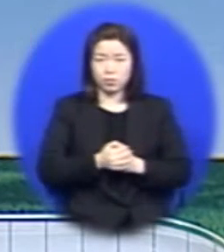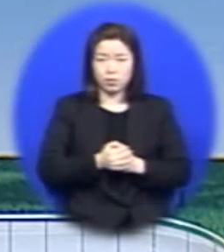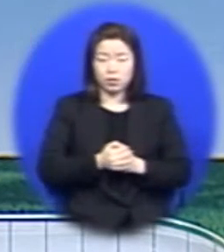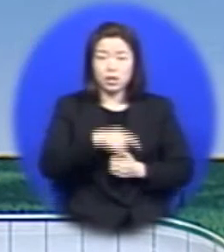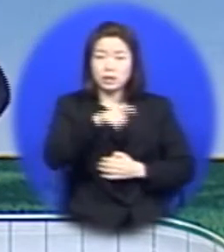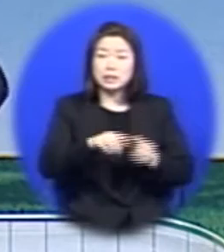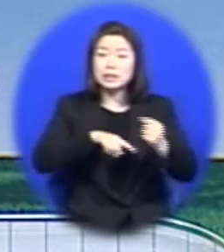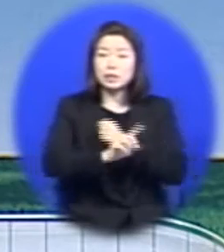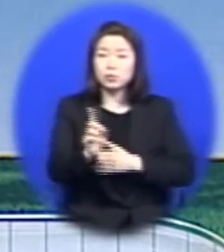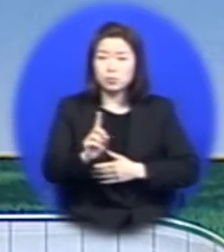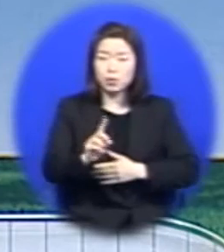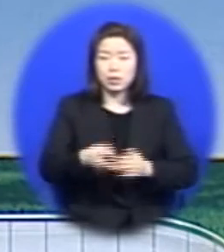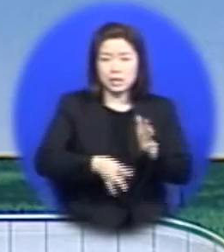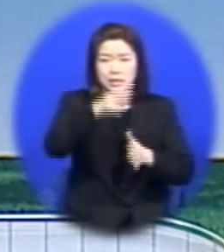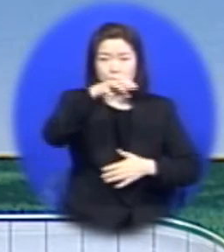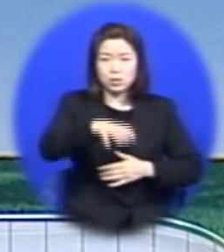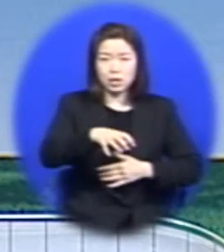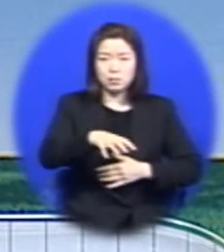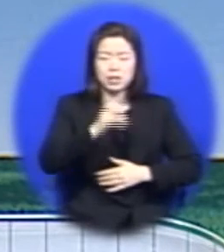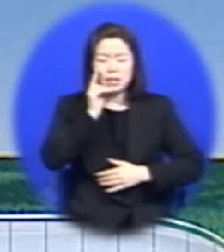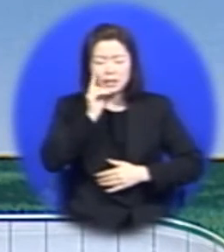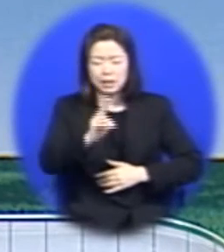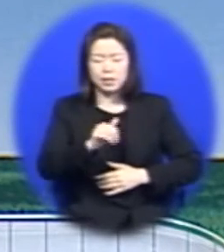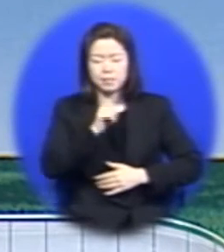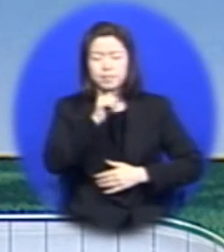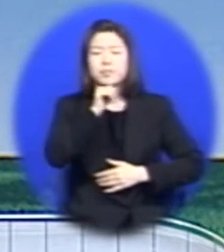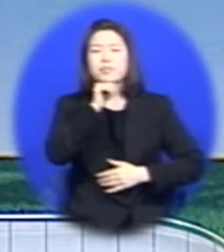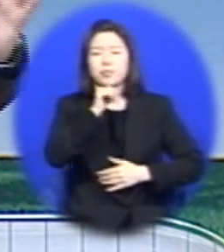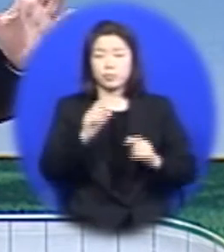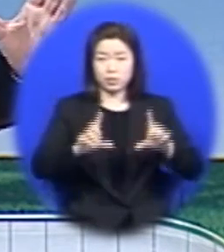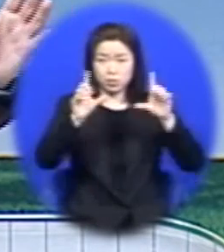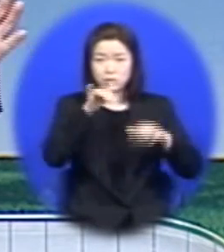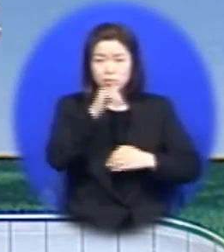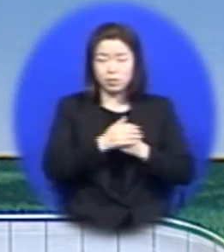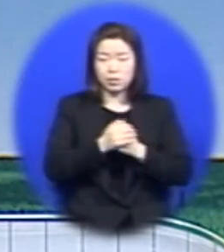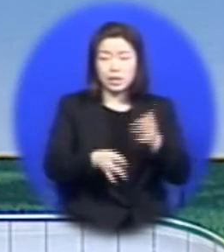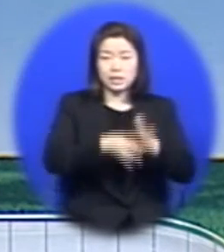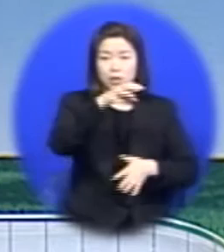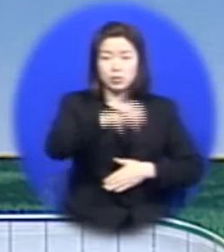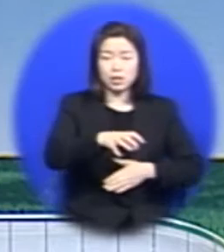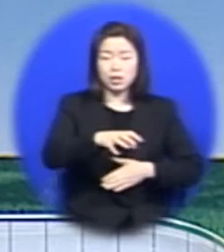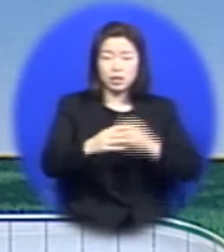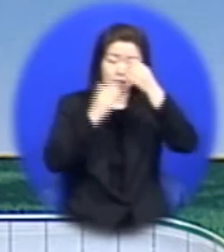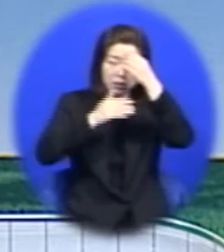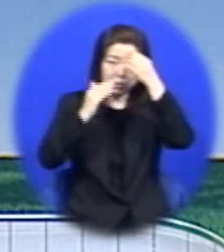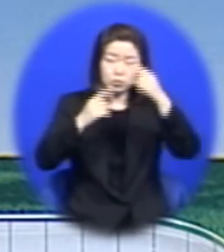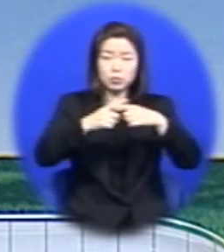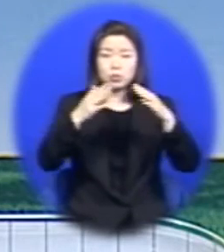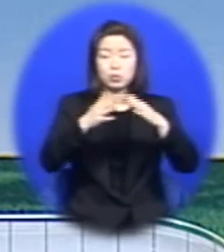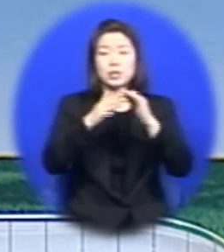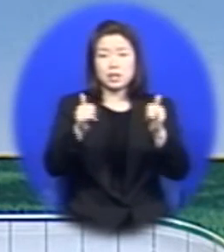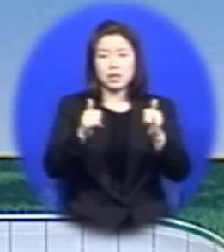그 이유는 예루살렘에 지금 심한 기근이 들었어요. 예루살렘 교회 성도들이 정말 굶어 죽어갈